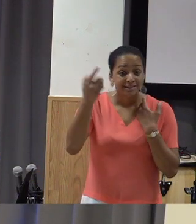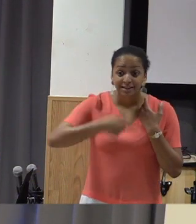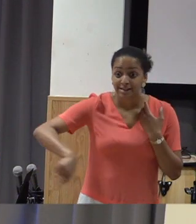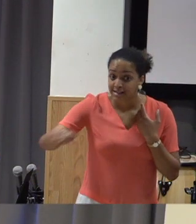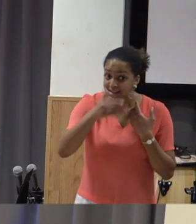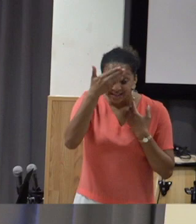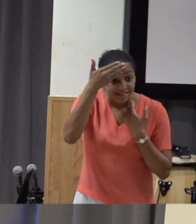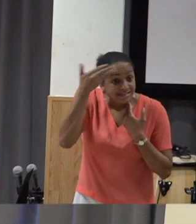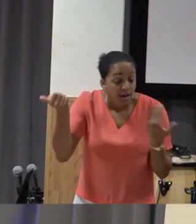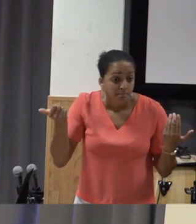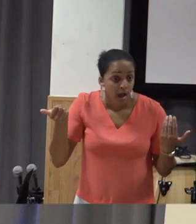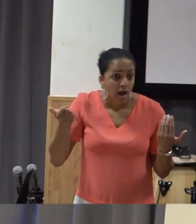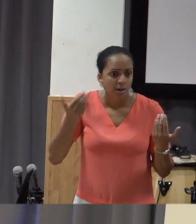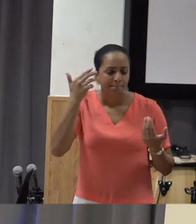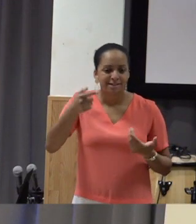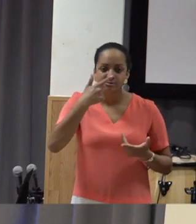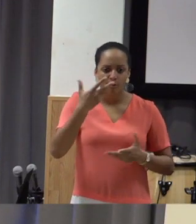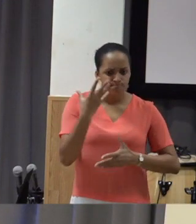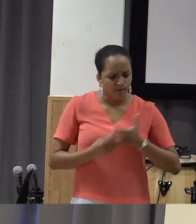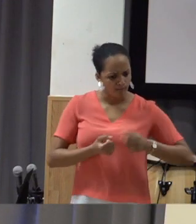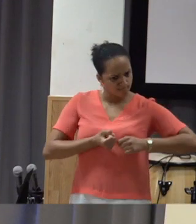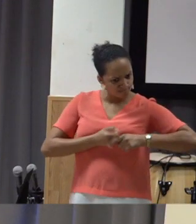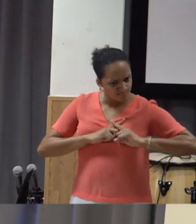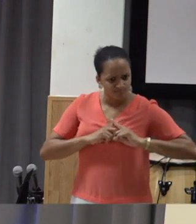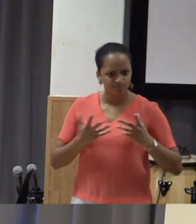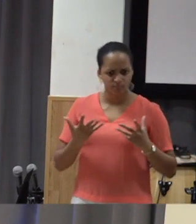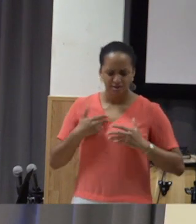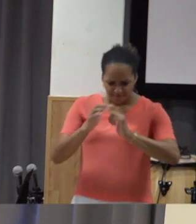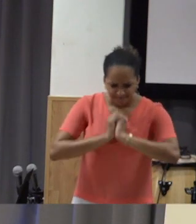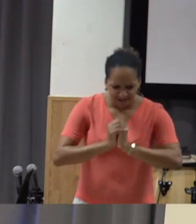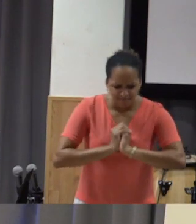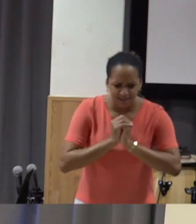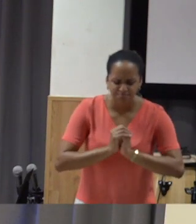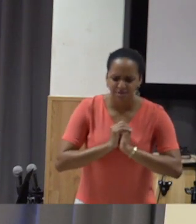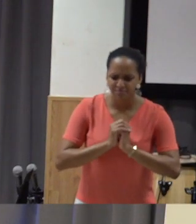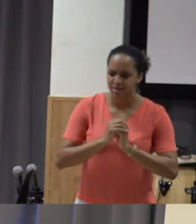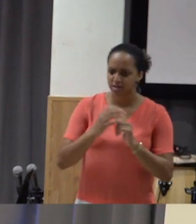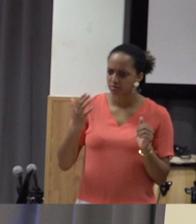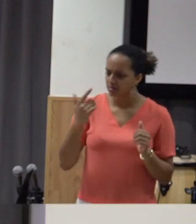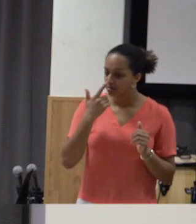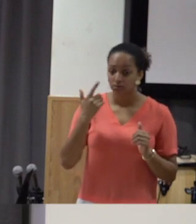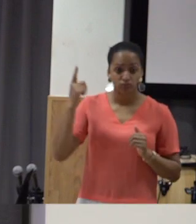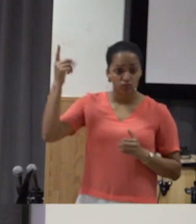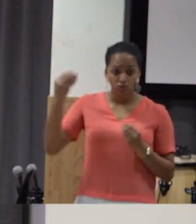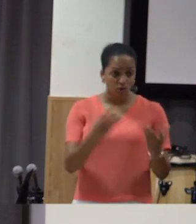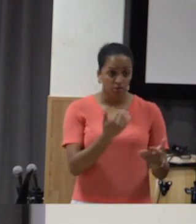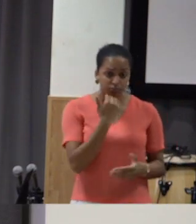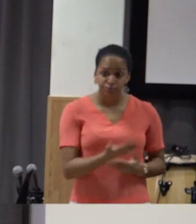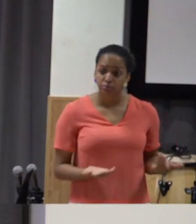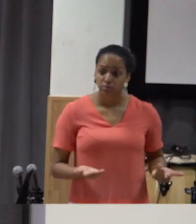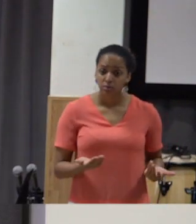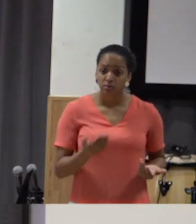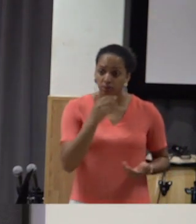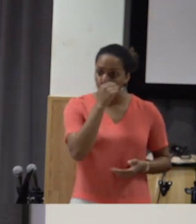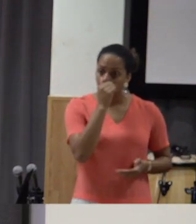veux, si tu manques de conviction, lorsque tu pries Dieu, d'après ce verset, Dieu ne t'exauce pas. Quand tu